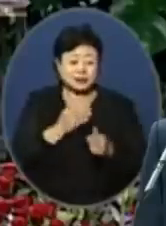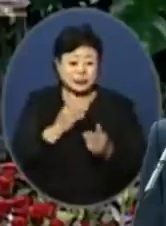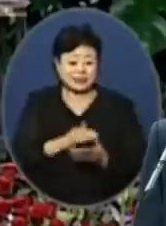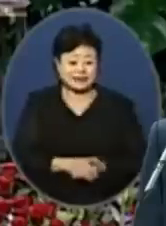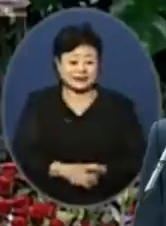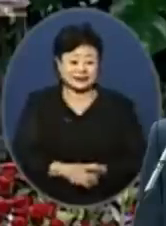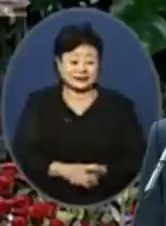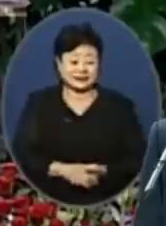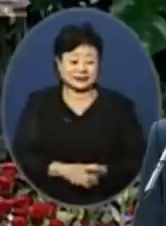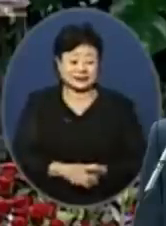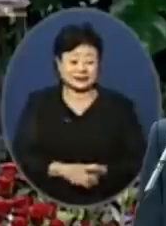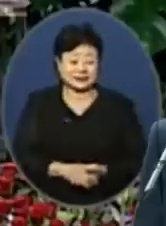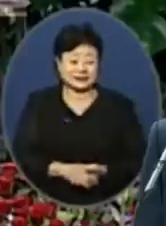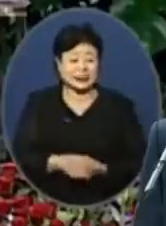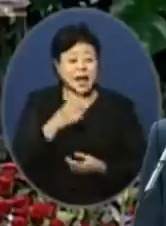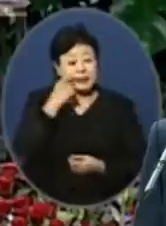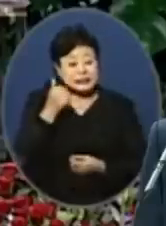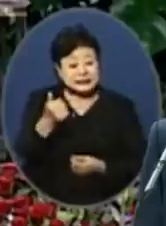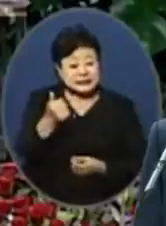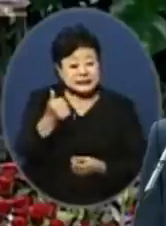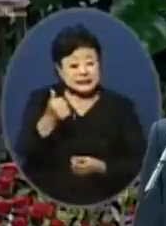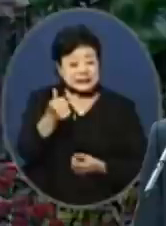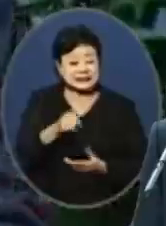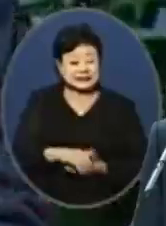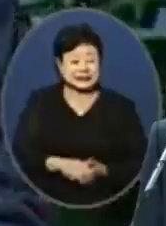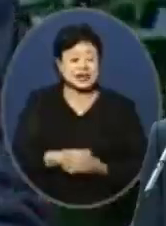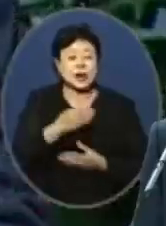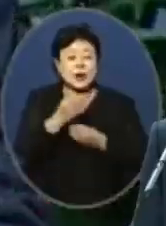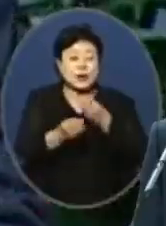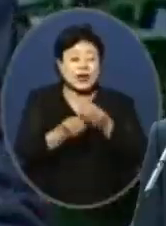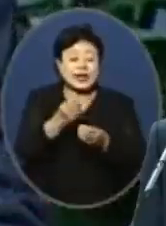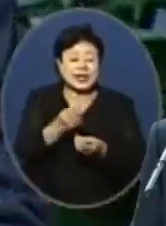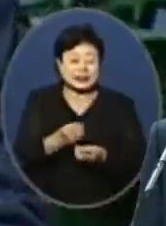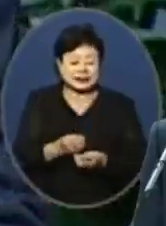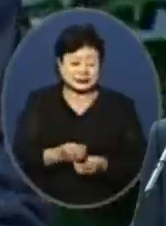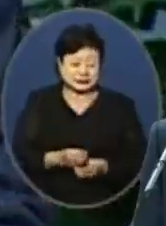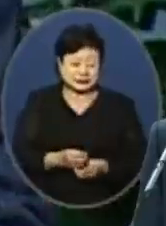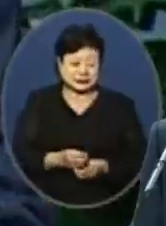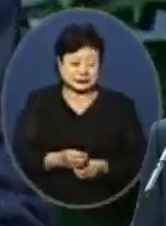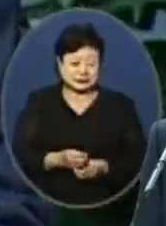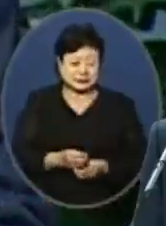간구했습니다. 그러나 아버지는 회개하는 것만으로